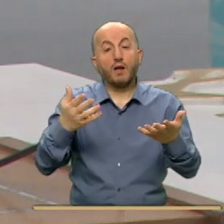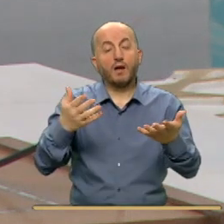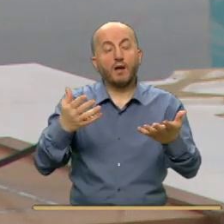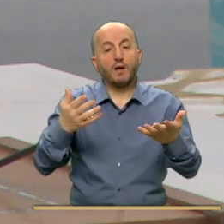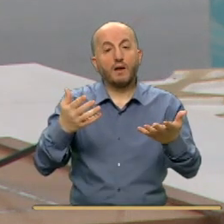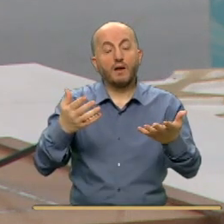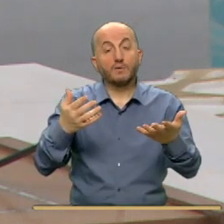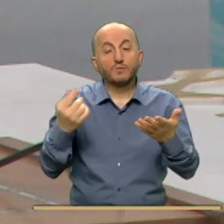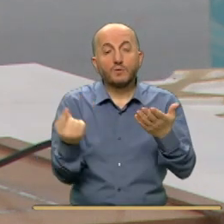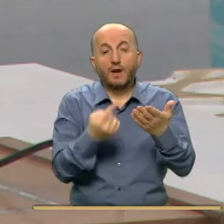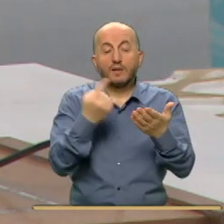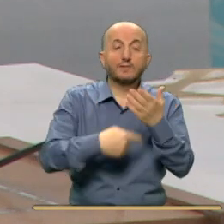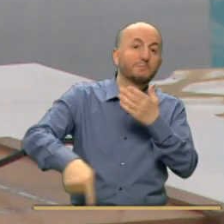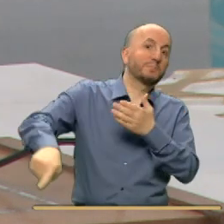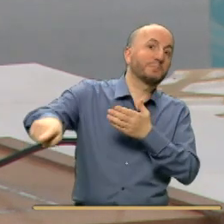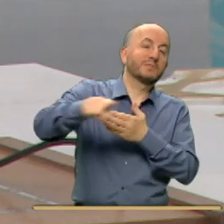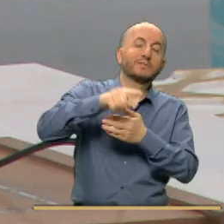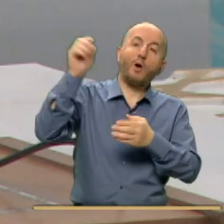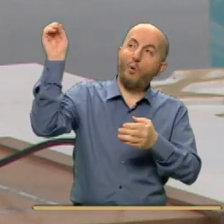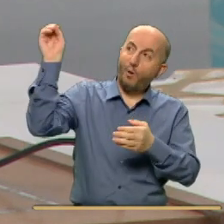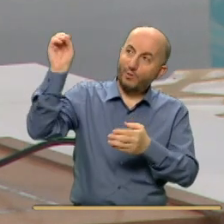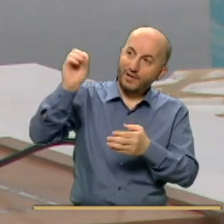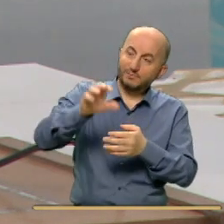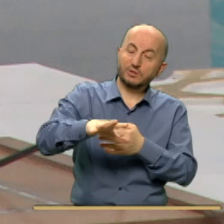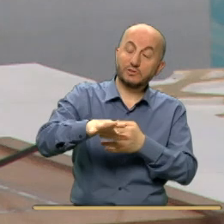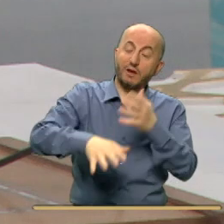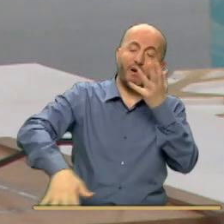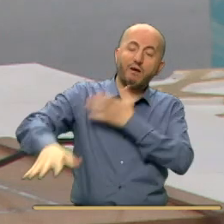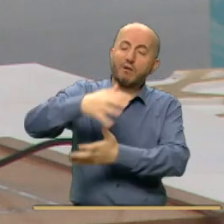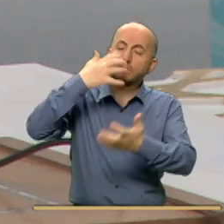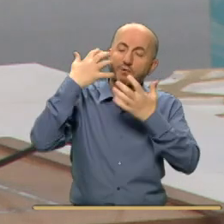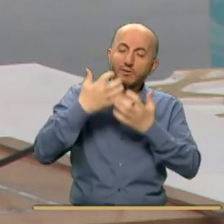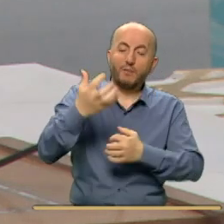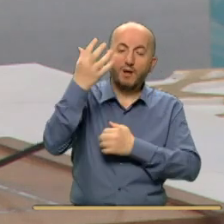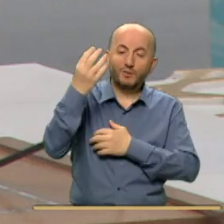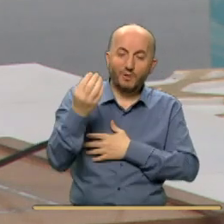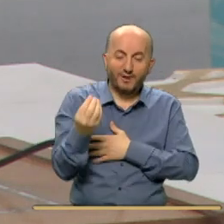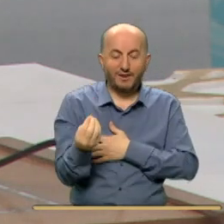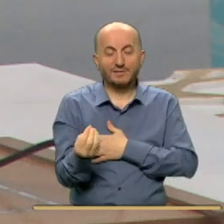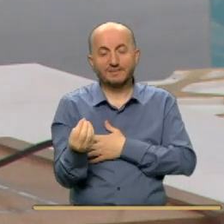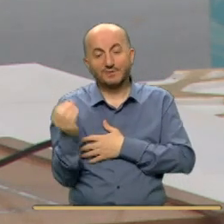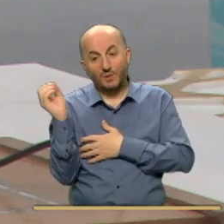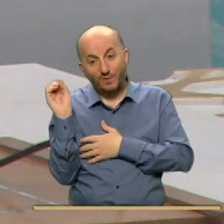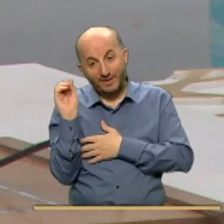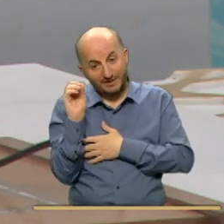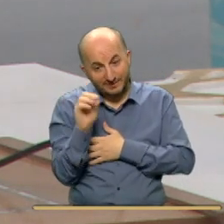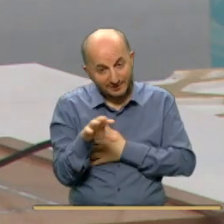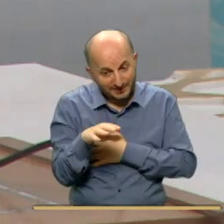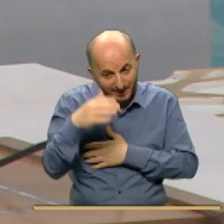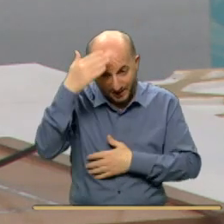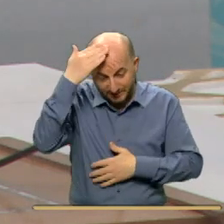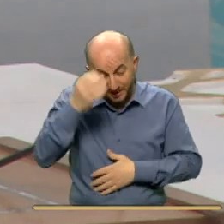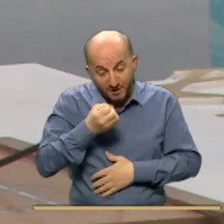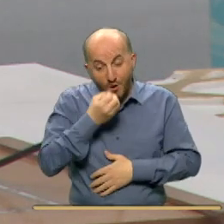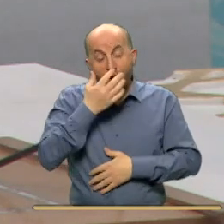buyurup Kur'an'ı bize göndermiş, alemlere rahmet olarak gönderdiği Hazreti